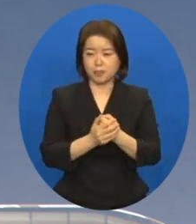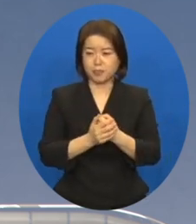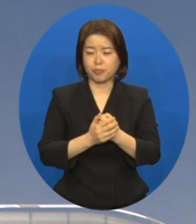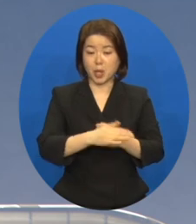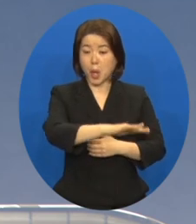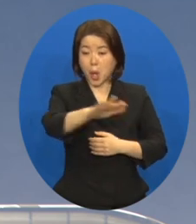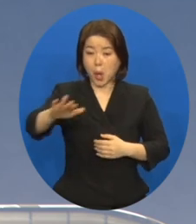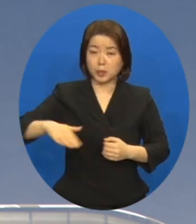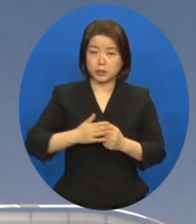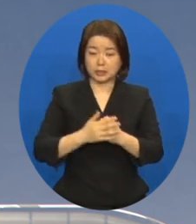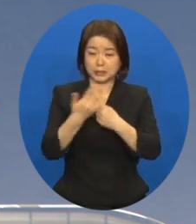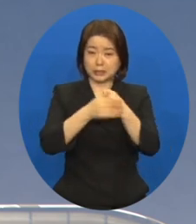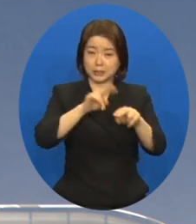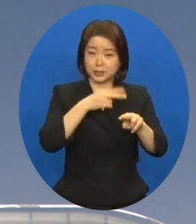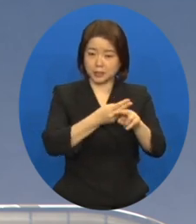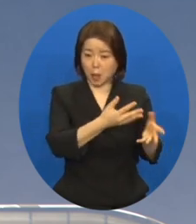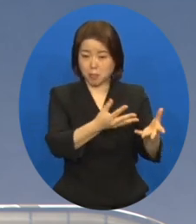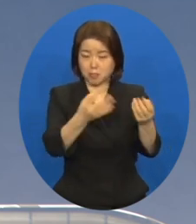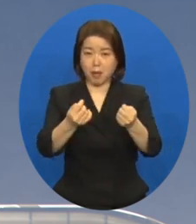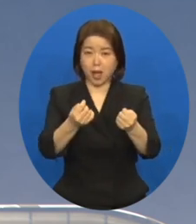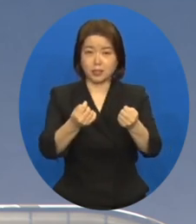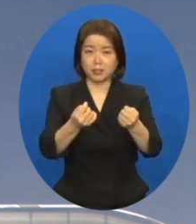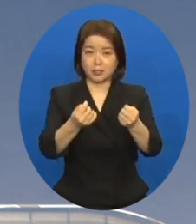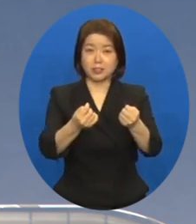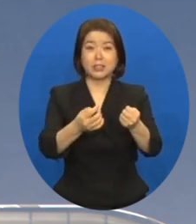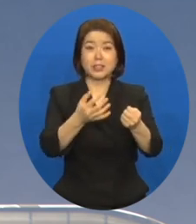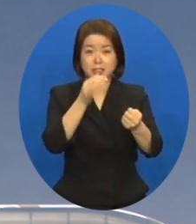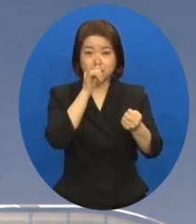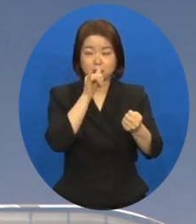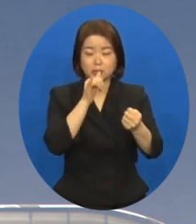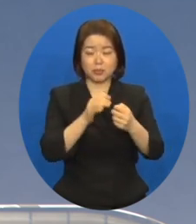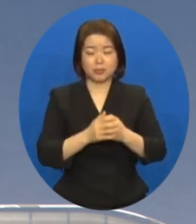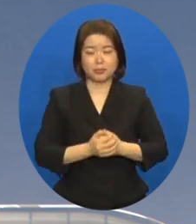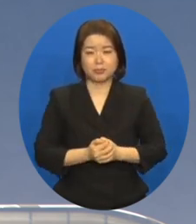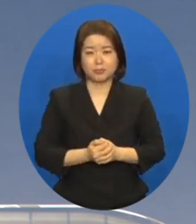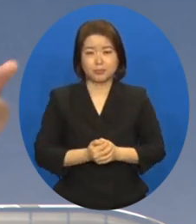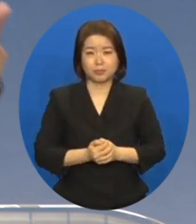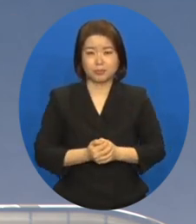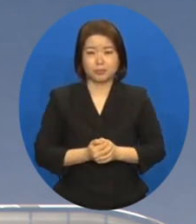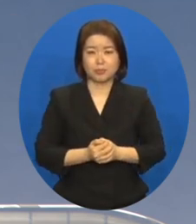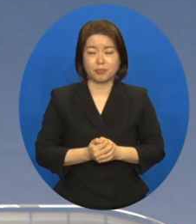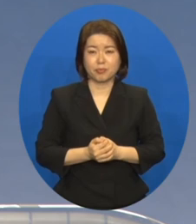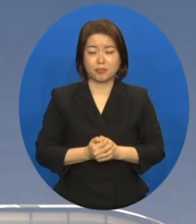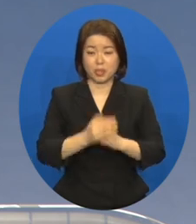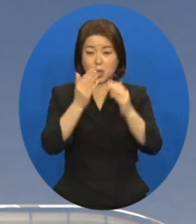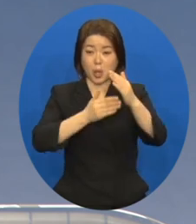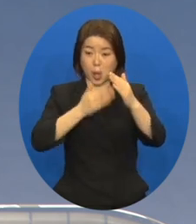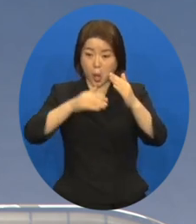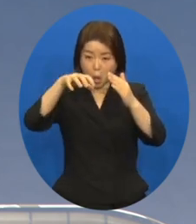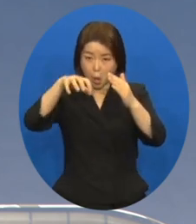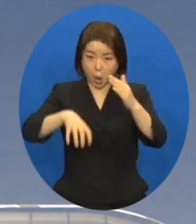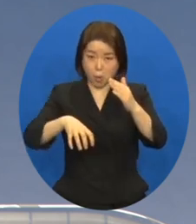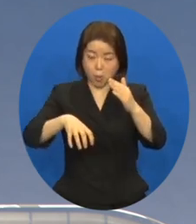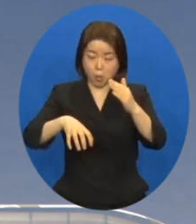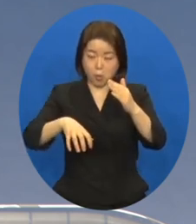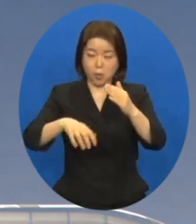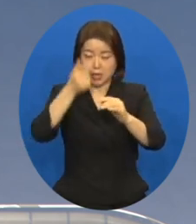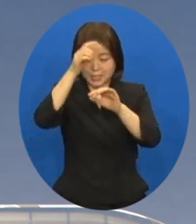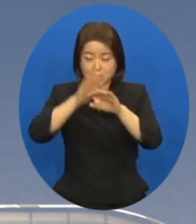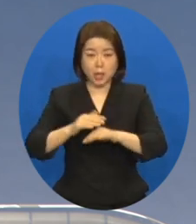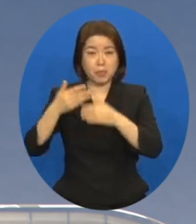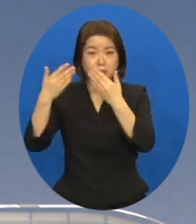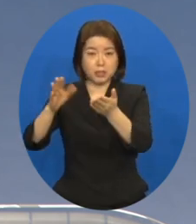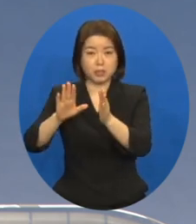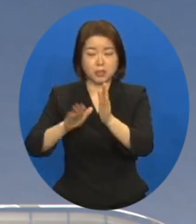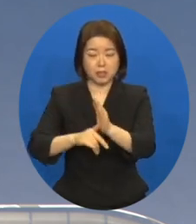고린도 교인들의 은사 중에 가장 많은 은사이기도 했었는데 공적인 예배를 드릴 때